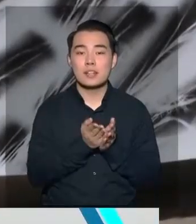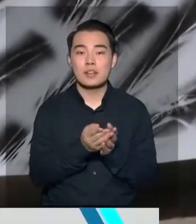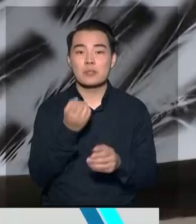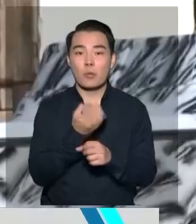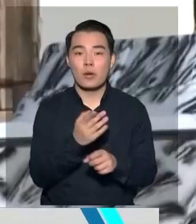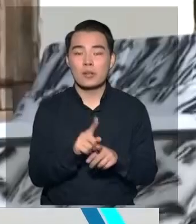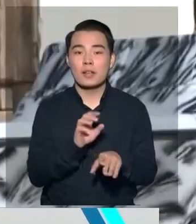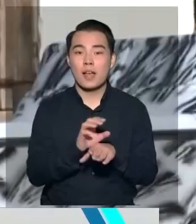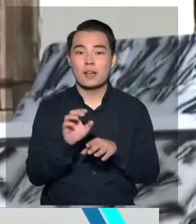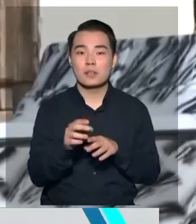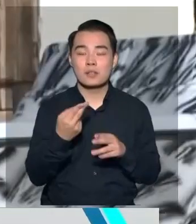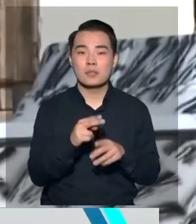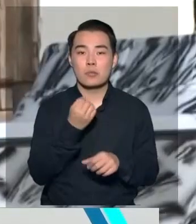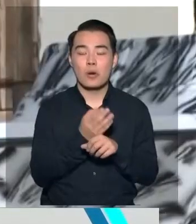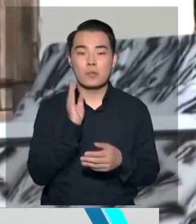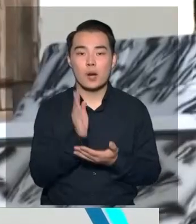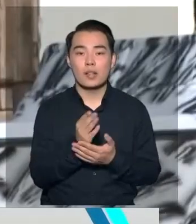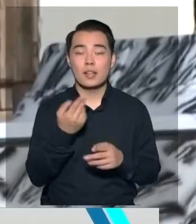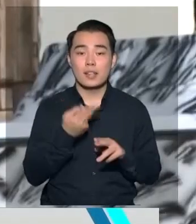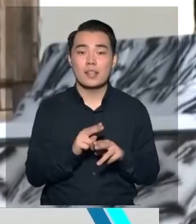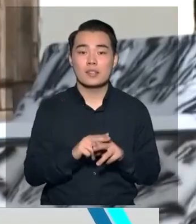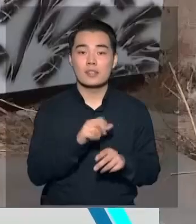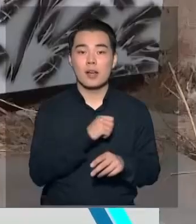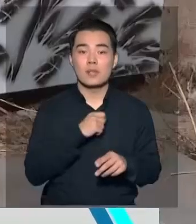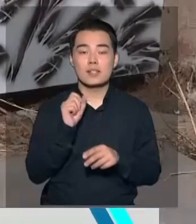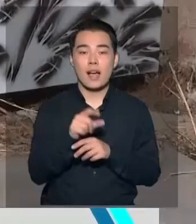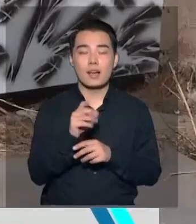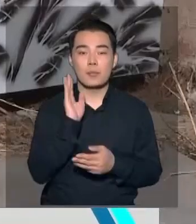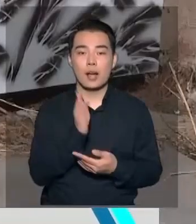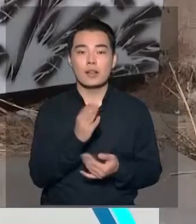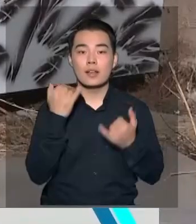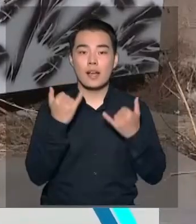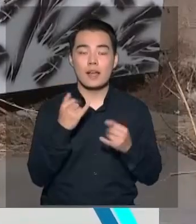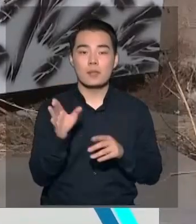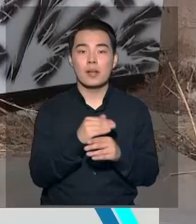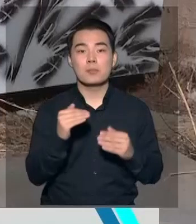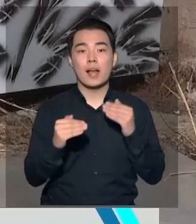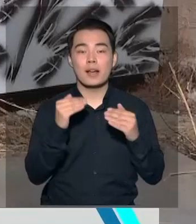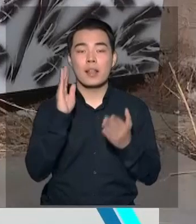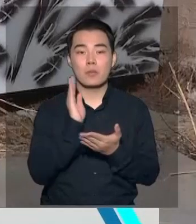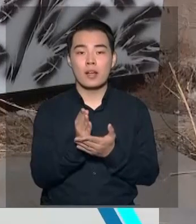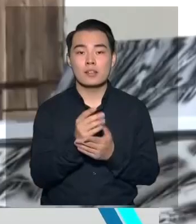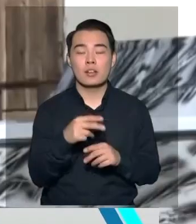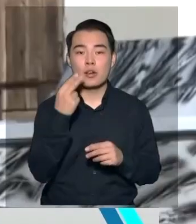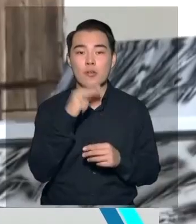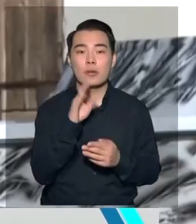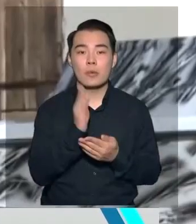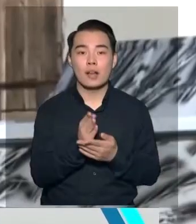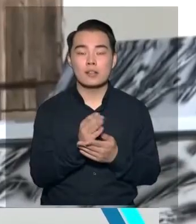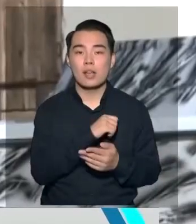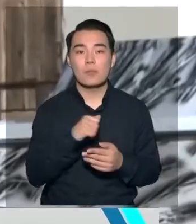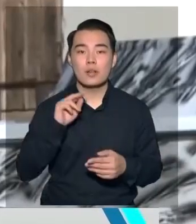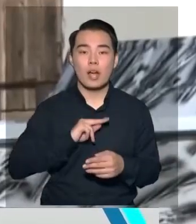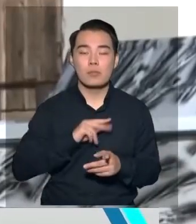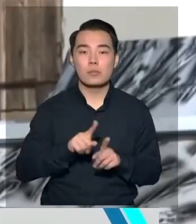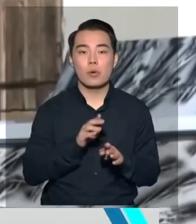оның тасымалдауы бар, соның бәрі қымбатқа шығады. Сол үшін олар бізге заказ береді. Қазіргі кезде прогресс деген қайық осы жақсы өтіп жатқан. Теңізде жүрген,